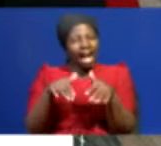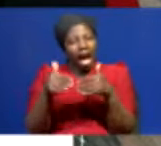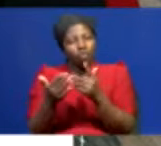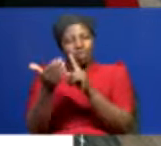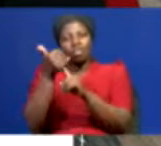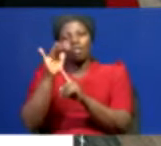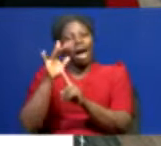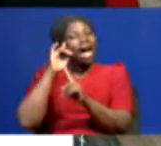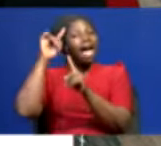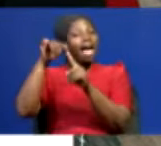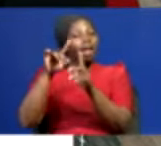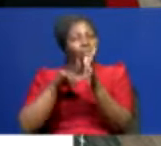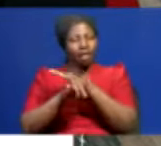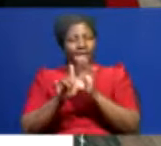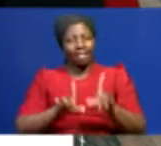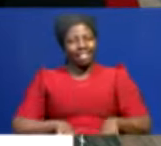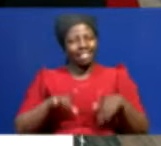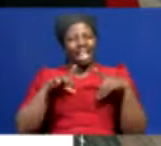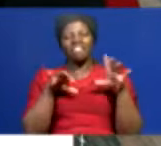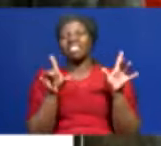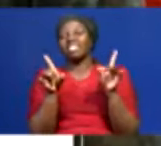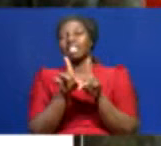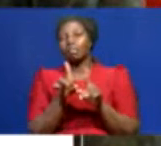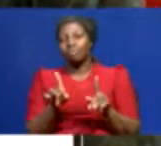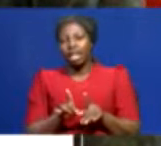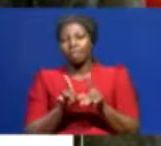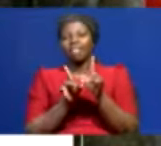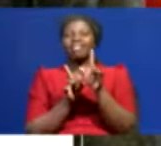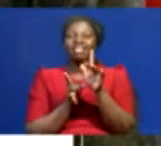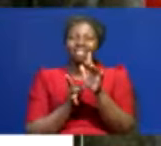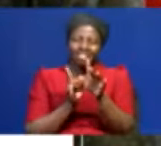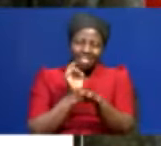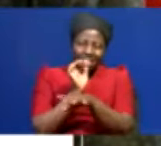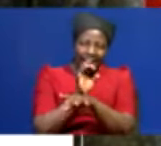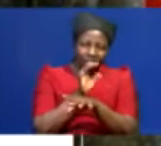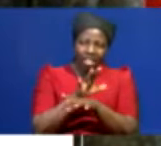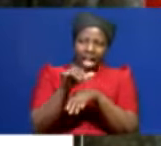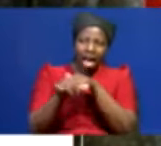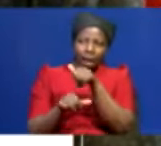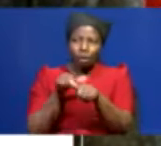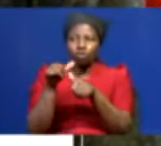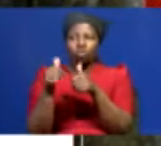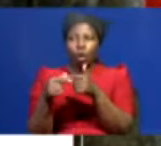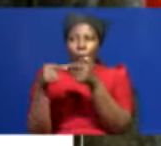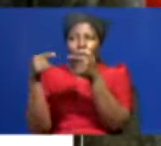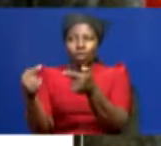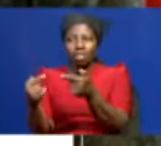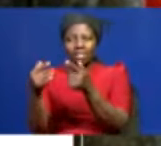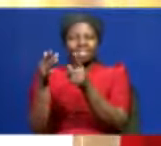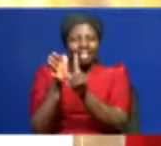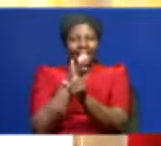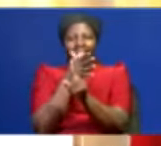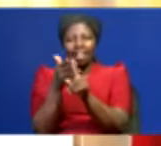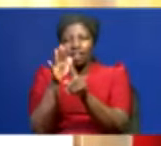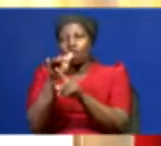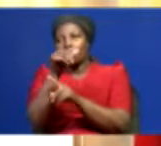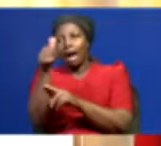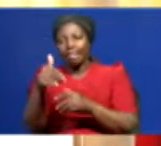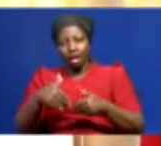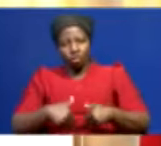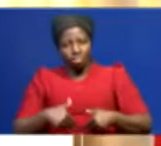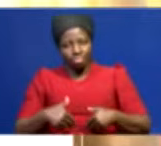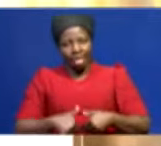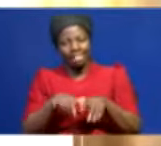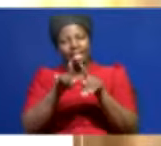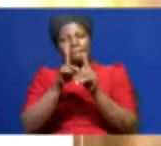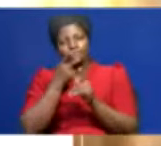maishani pamoja na maarifa ya kukabili ushawishi kutoka kwa vijana wenzao. Aidha, wazazi watanufaika na